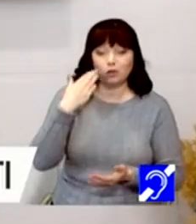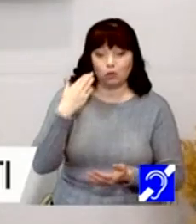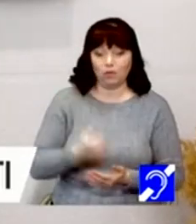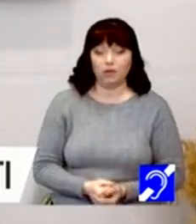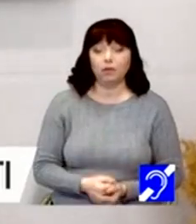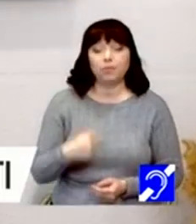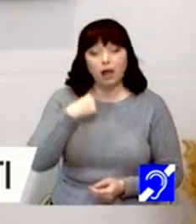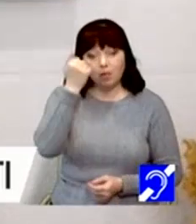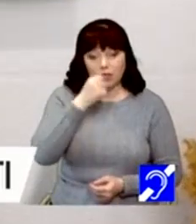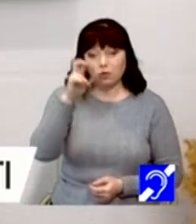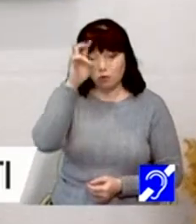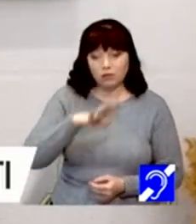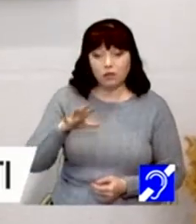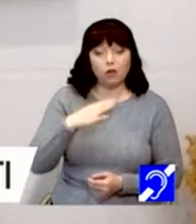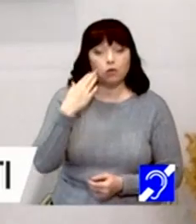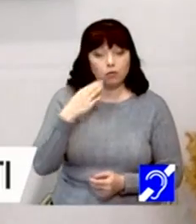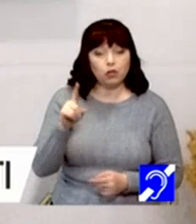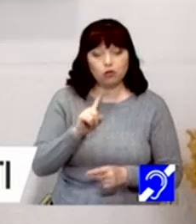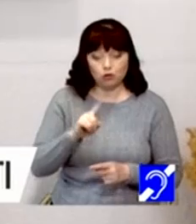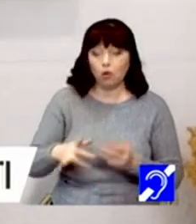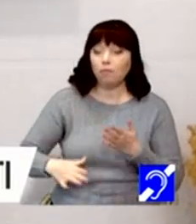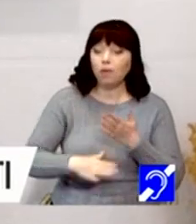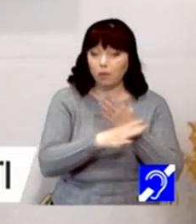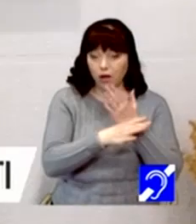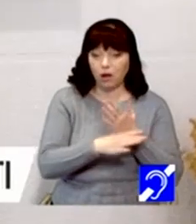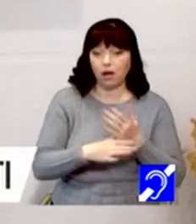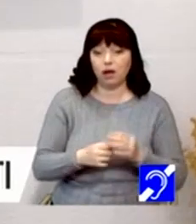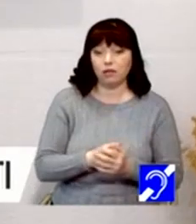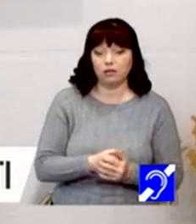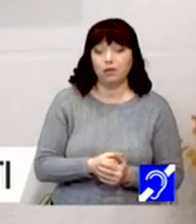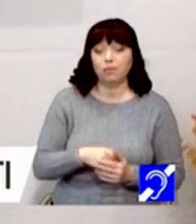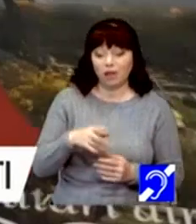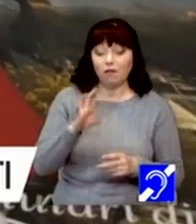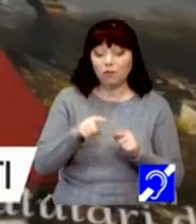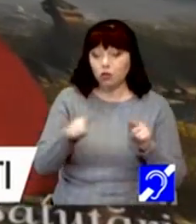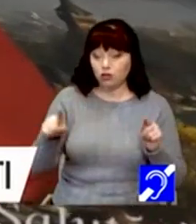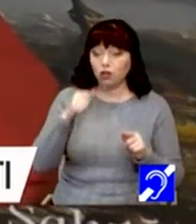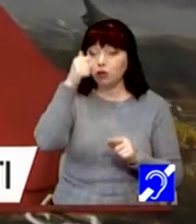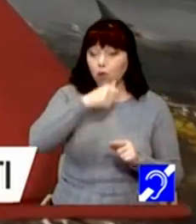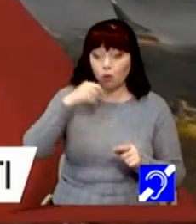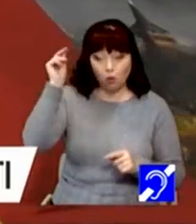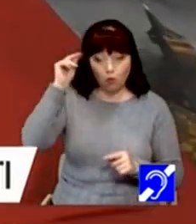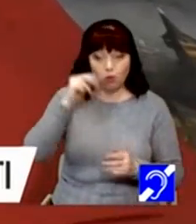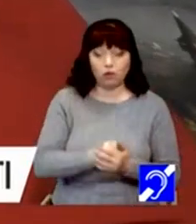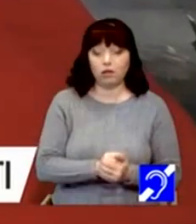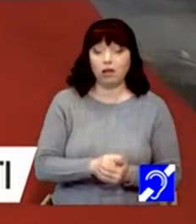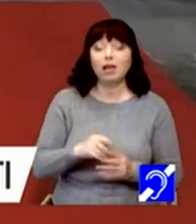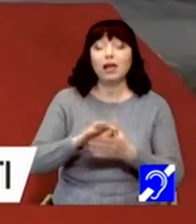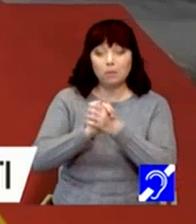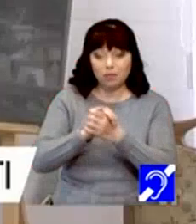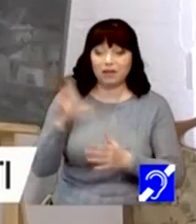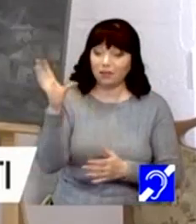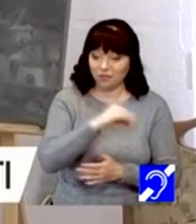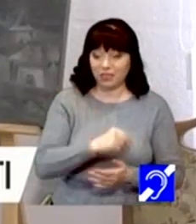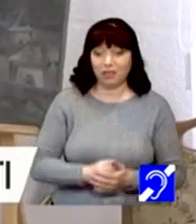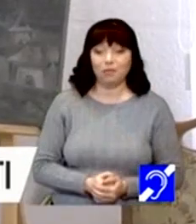rămânem pentru cadouri prețioase care ne ajuta în anul de învățământ funcționează faceți o face să te rog frumos mai